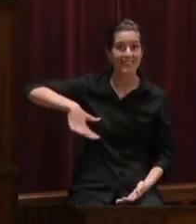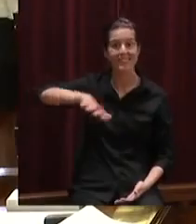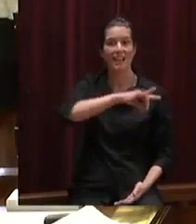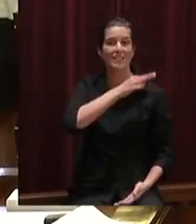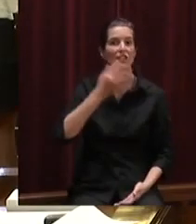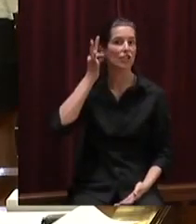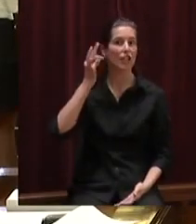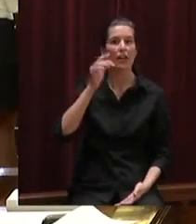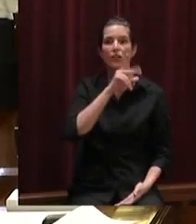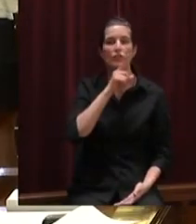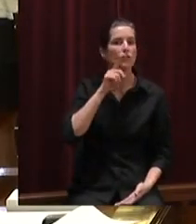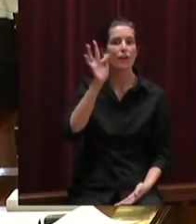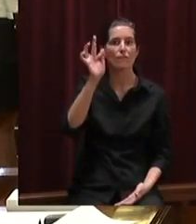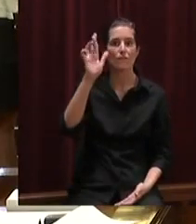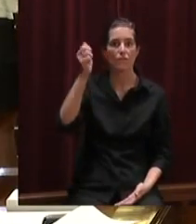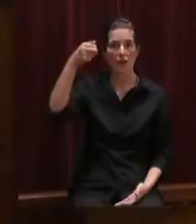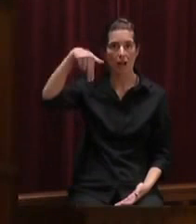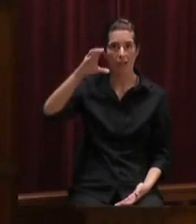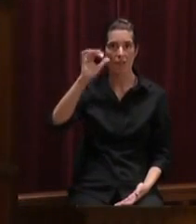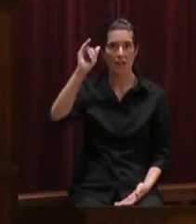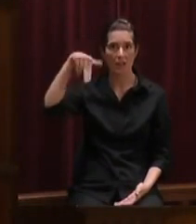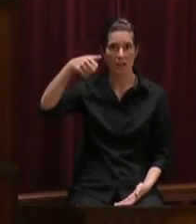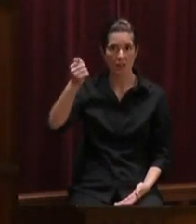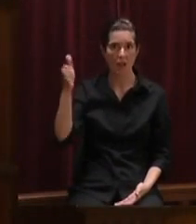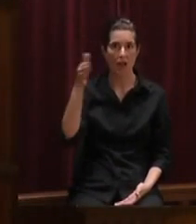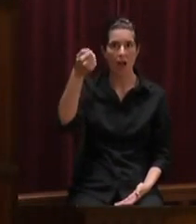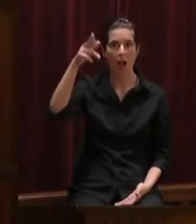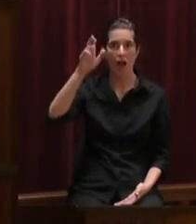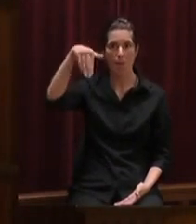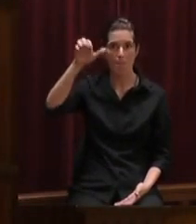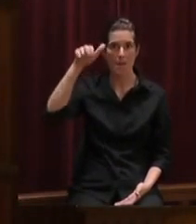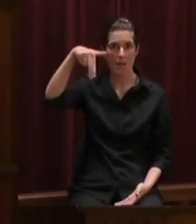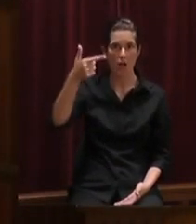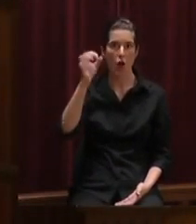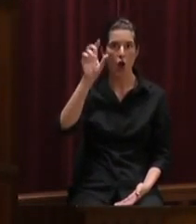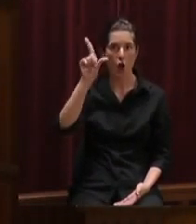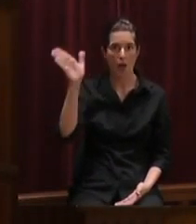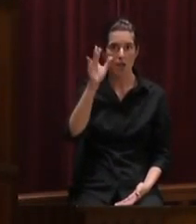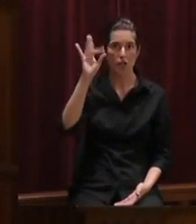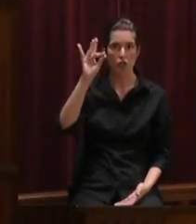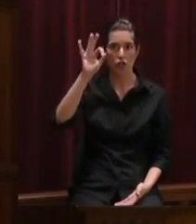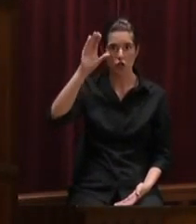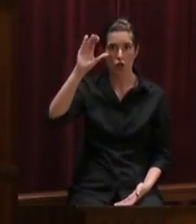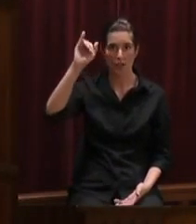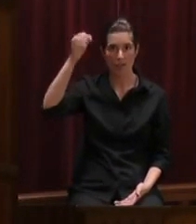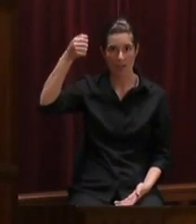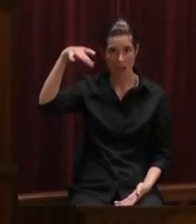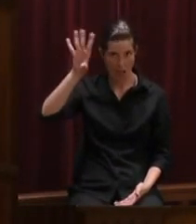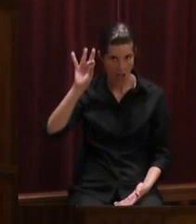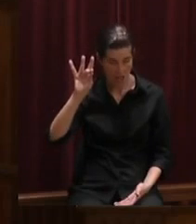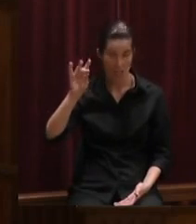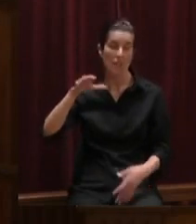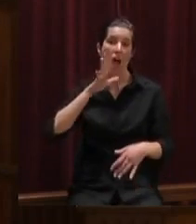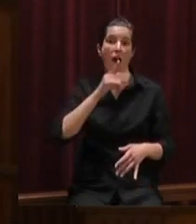Francina Armengol i Socias. Per tant, és el moment de cedir la paraula a la candidata a presidenta del